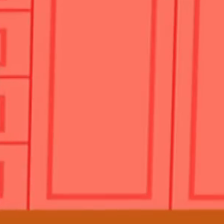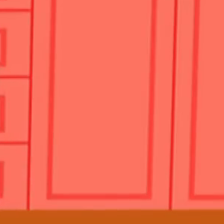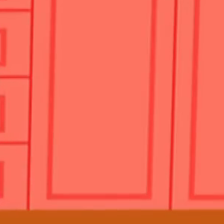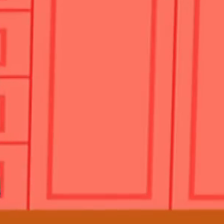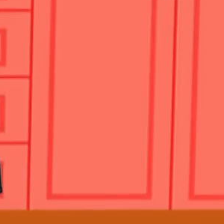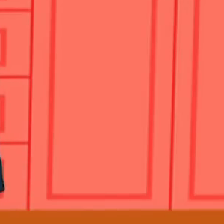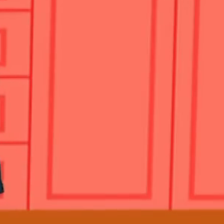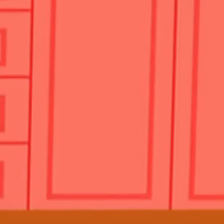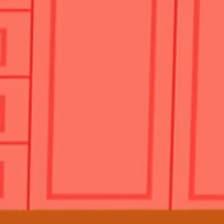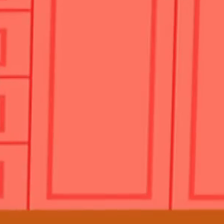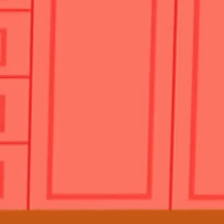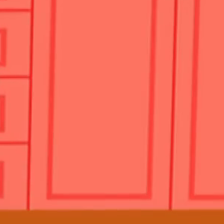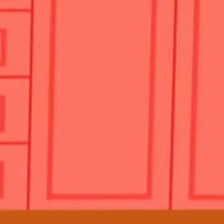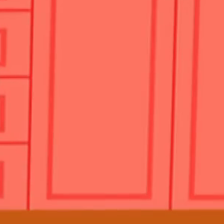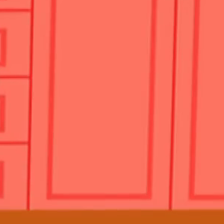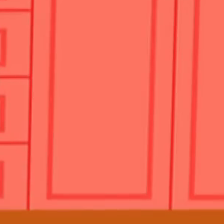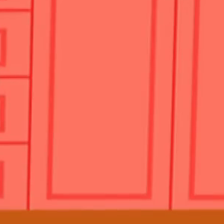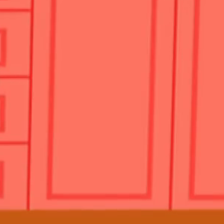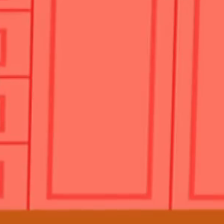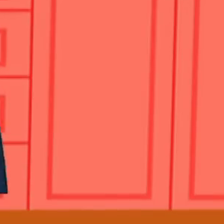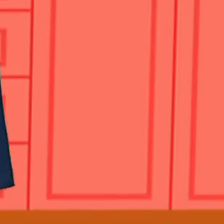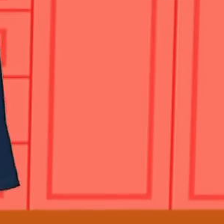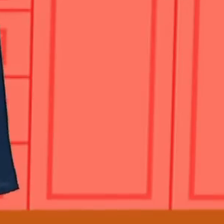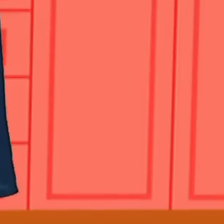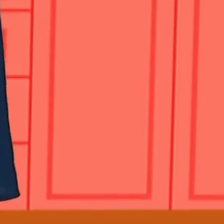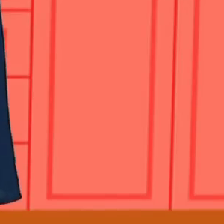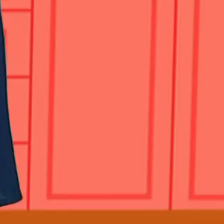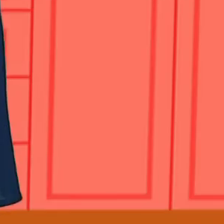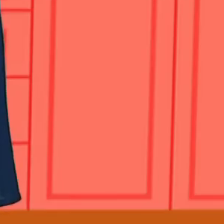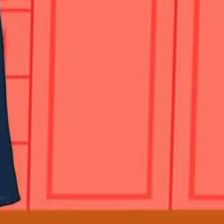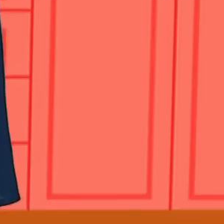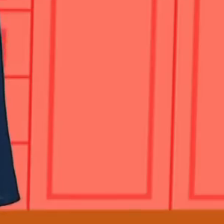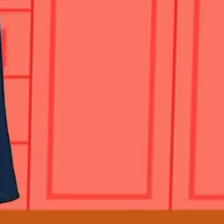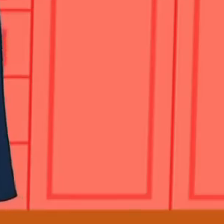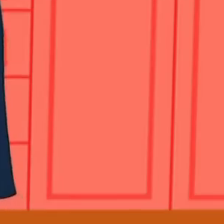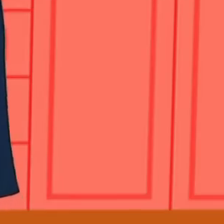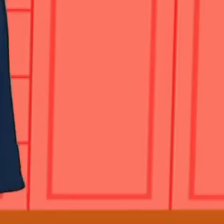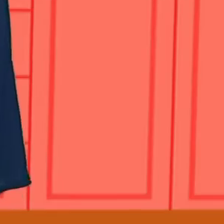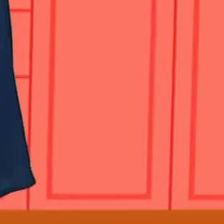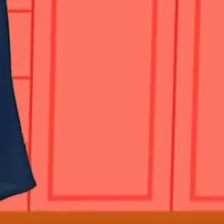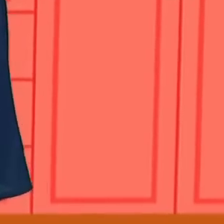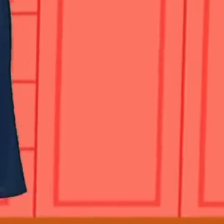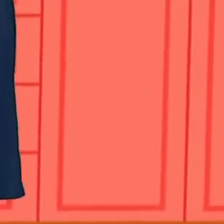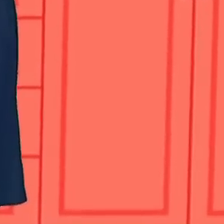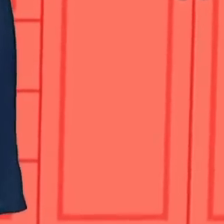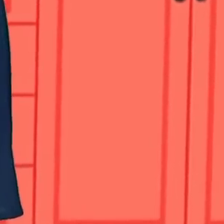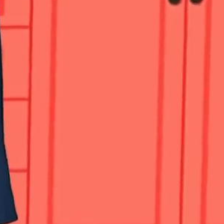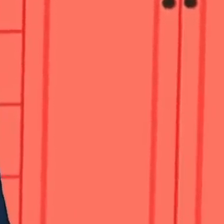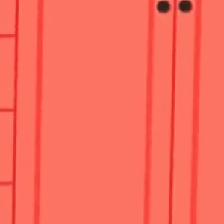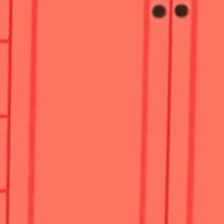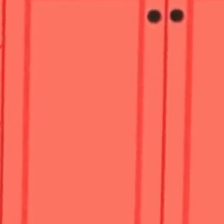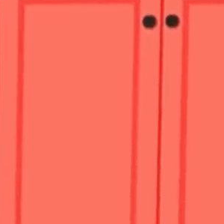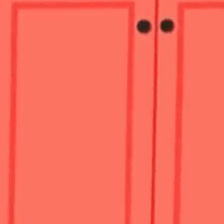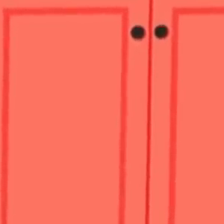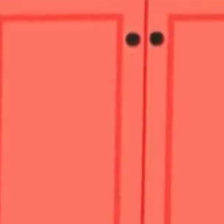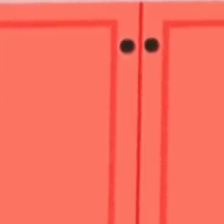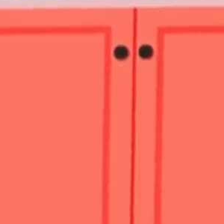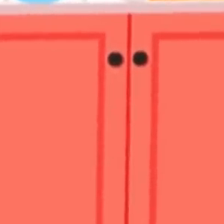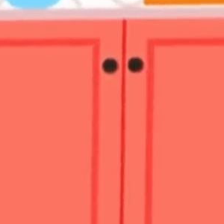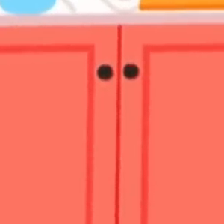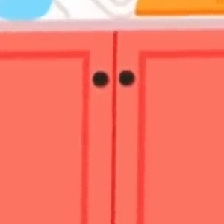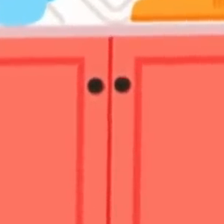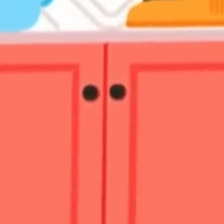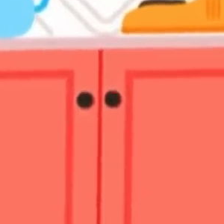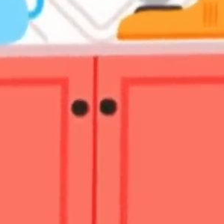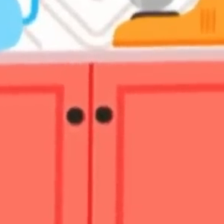magpa-free taste sa mga prospective customers para may order agad. Ako po ang inyong Tita Winnie Cordero. Tandaan, sa tamang